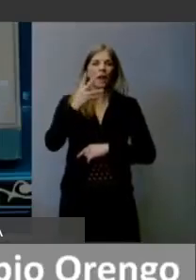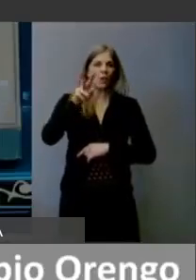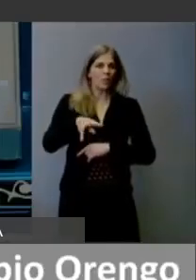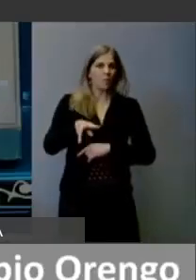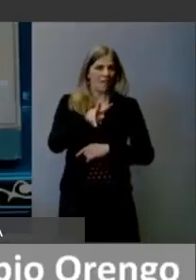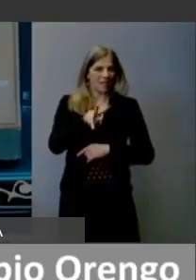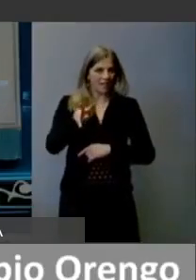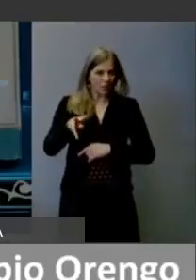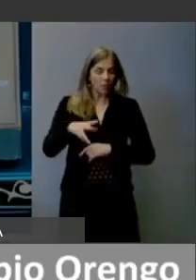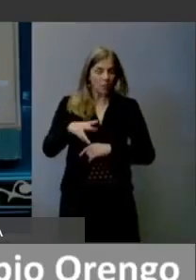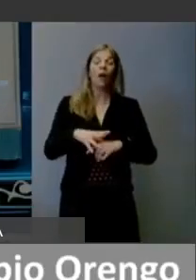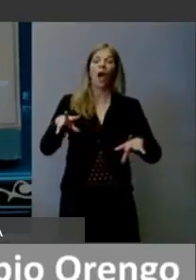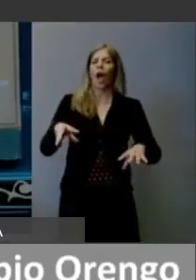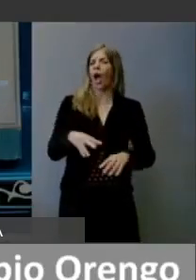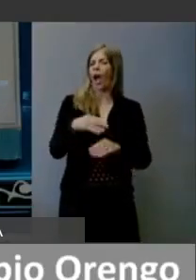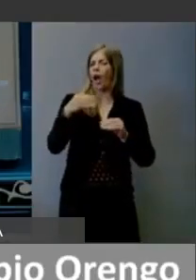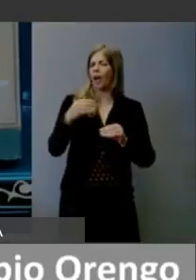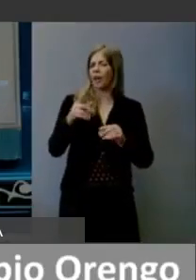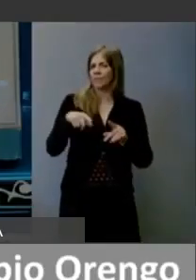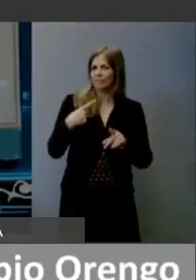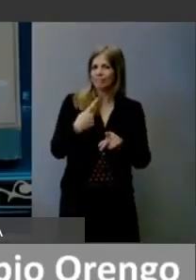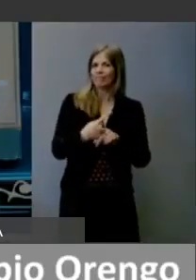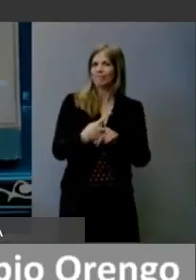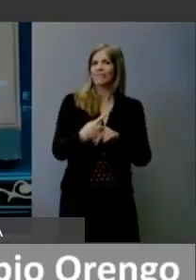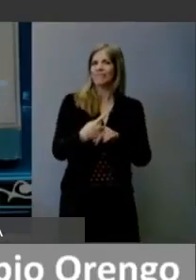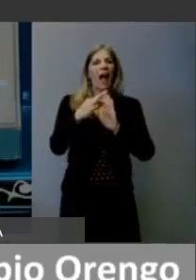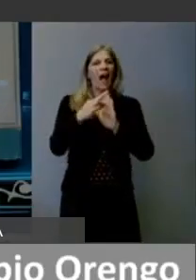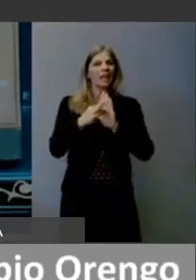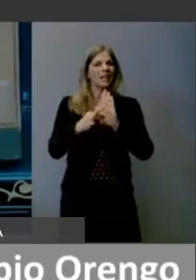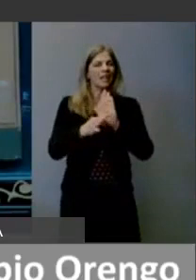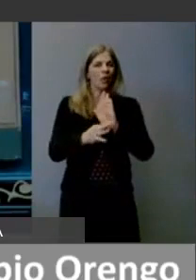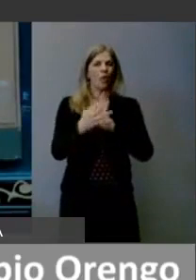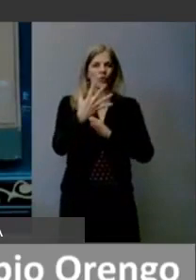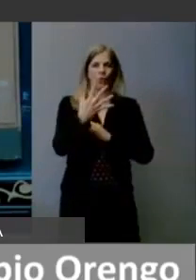come di consueto, con gli articoli 54.